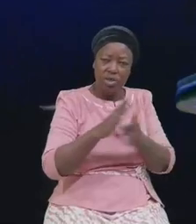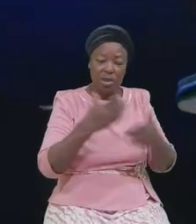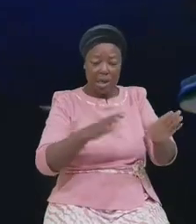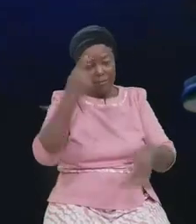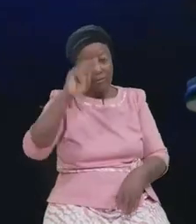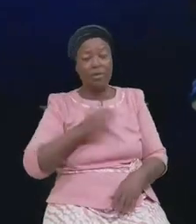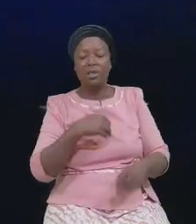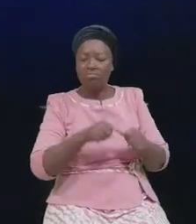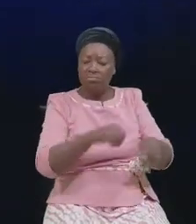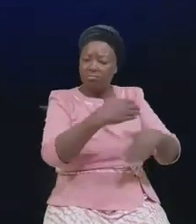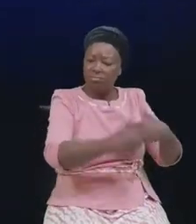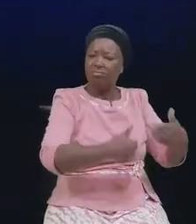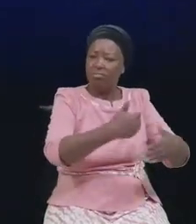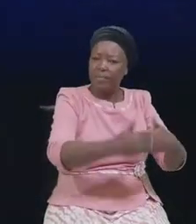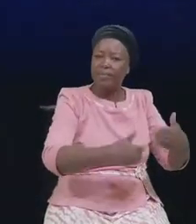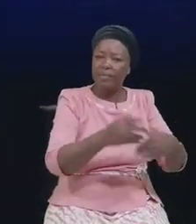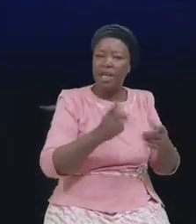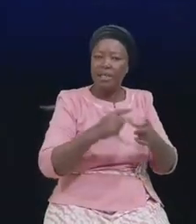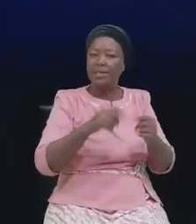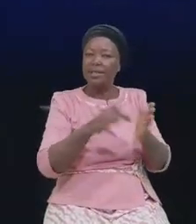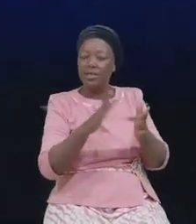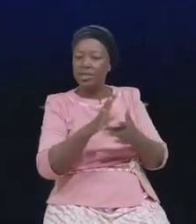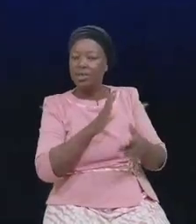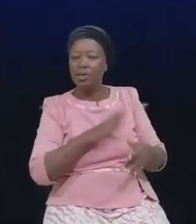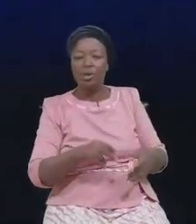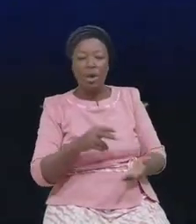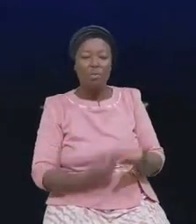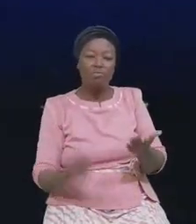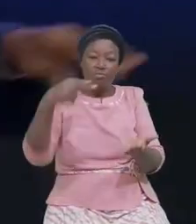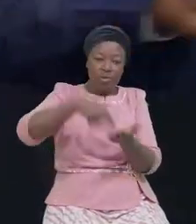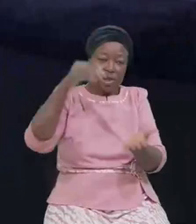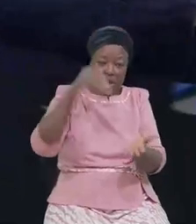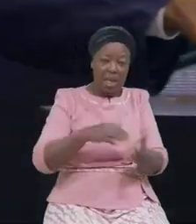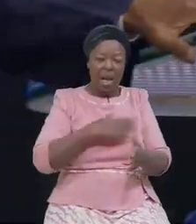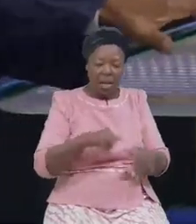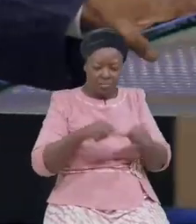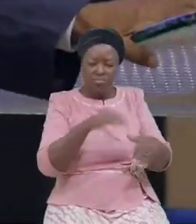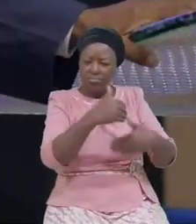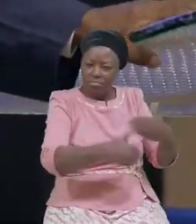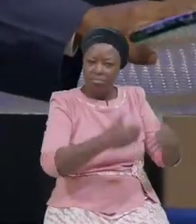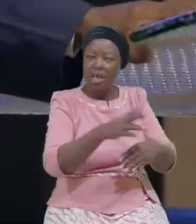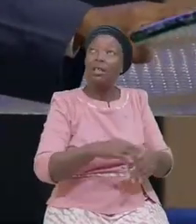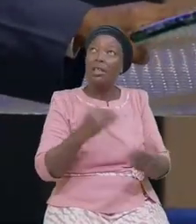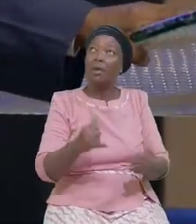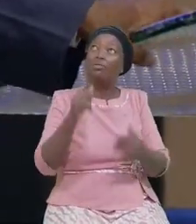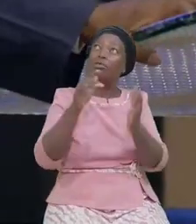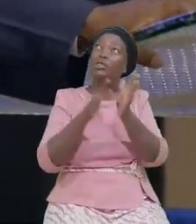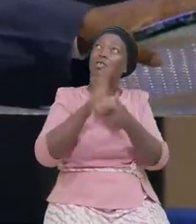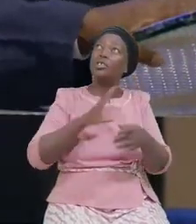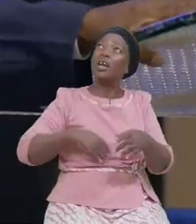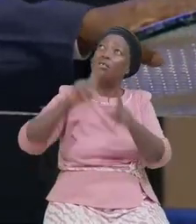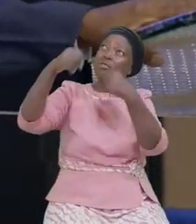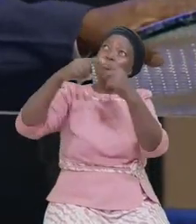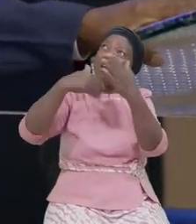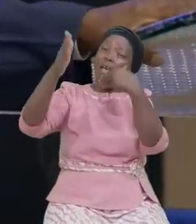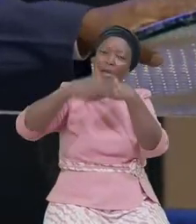Et continue, Jésus est sorti de la tombe, et continue, il est allé au ciel, il est tenu